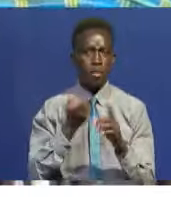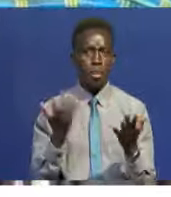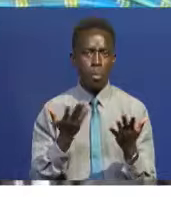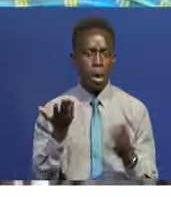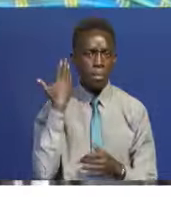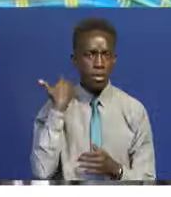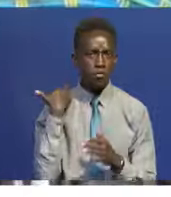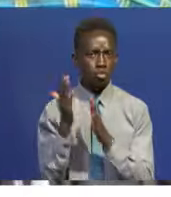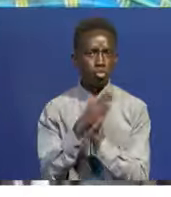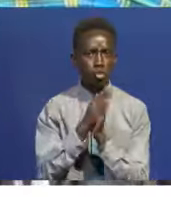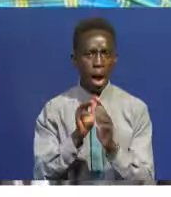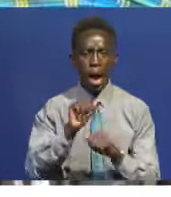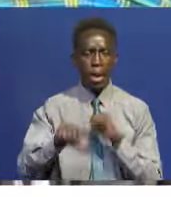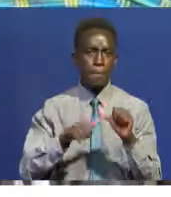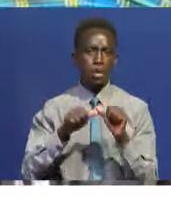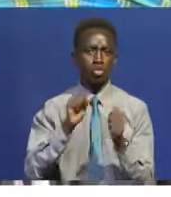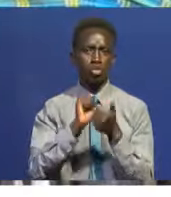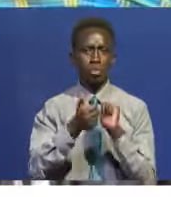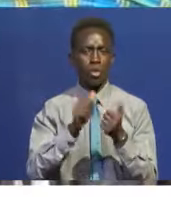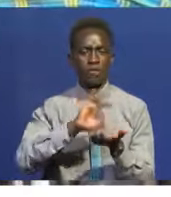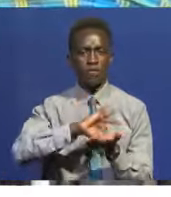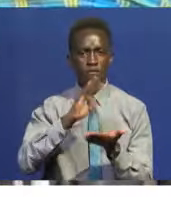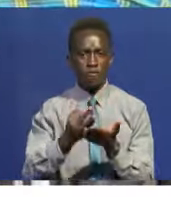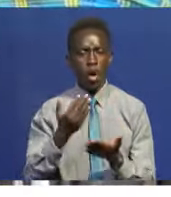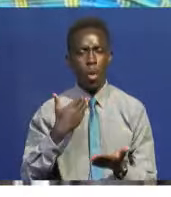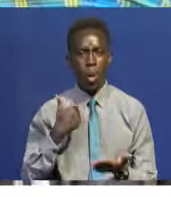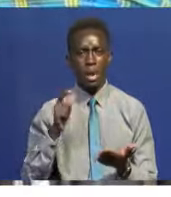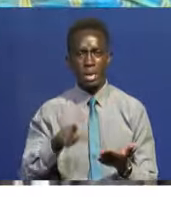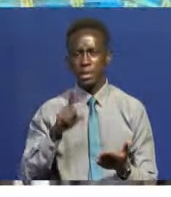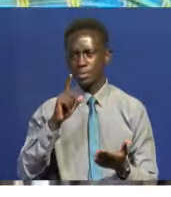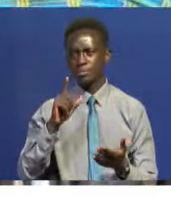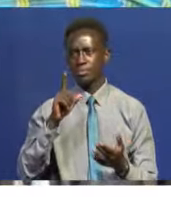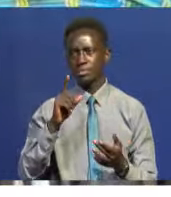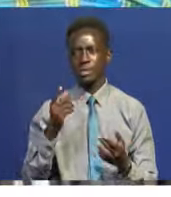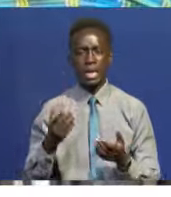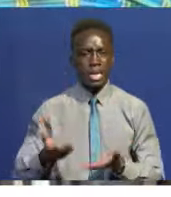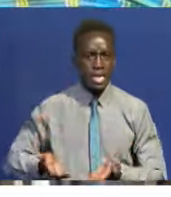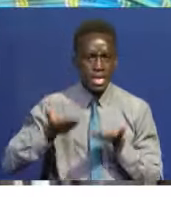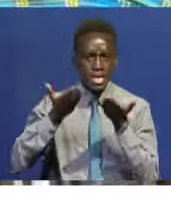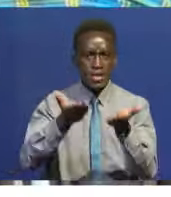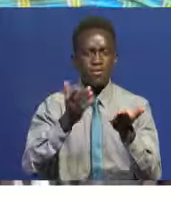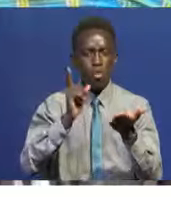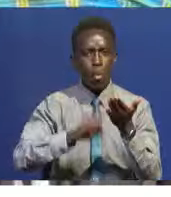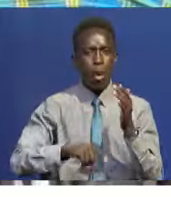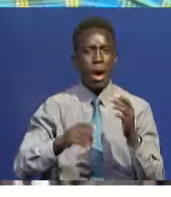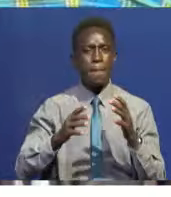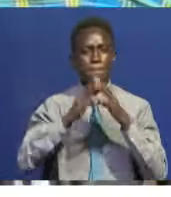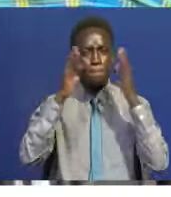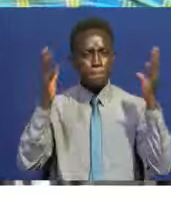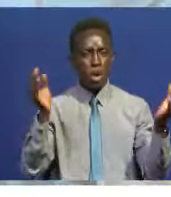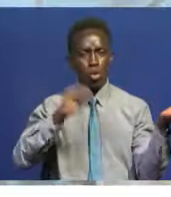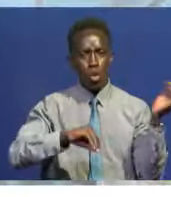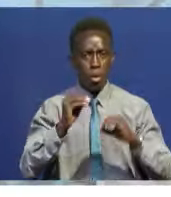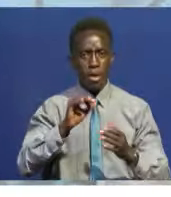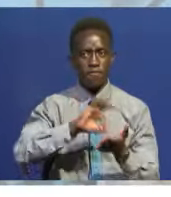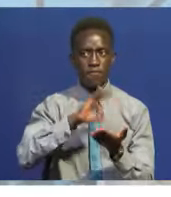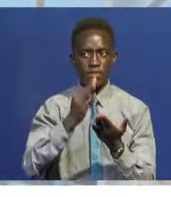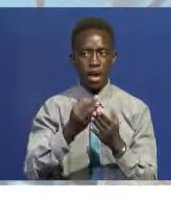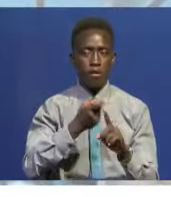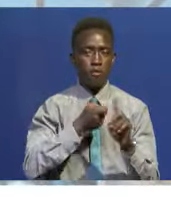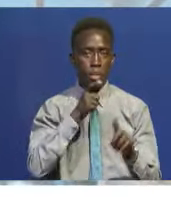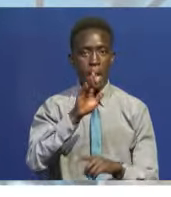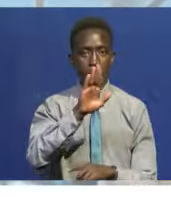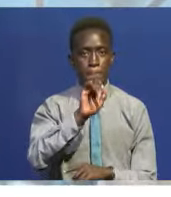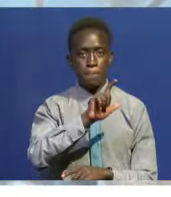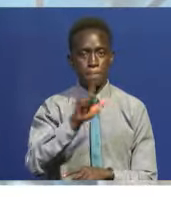sports fund. We want to dedicate a big chunk of the contribution of the fund that will be built out of that bill